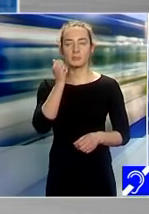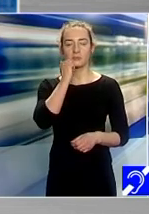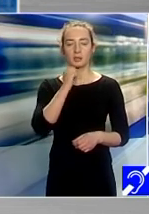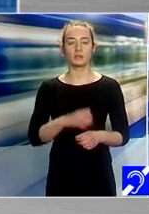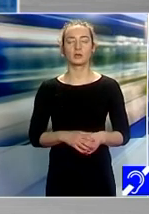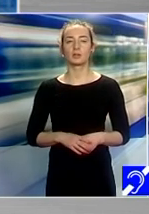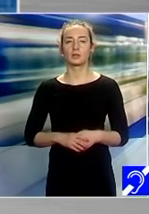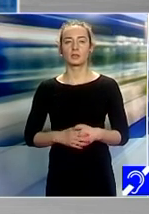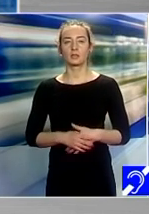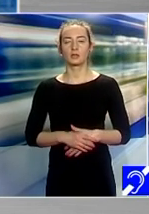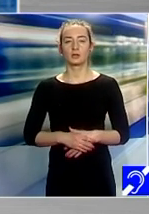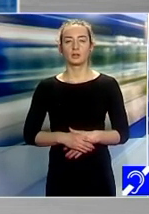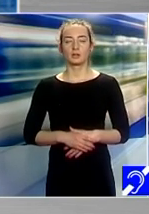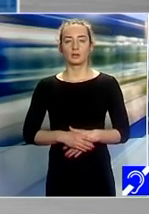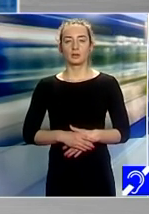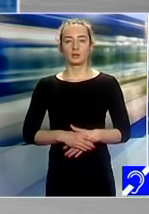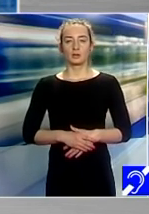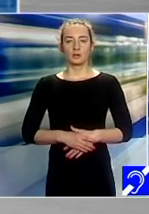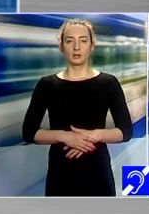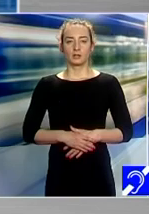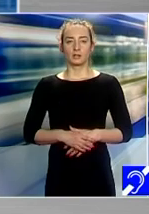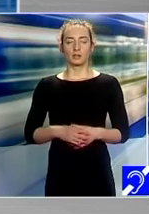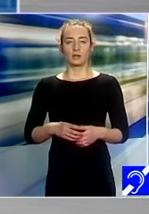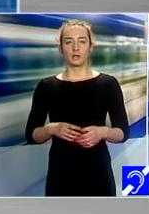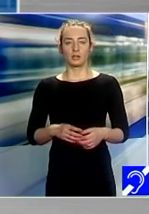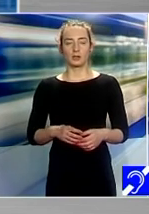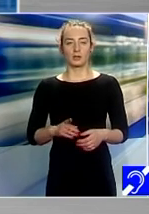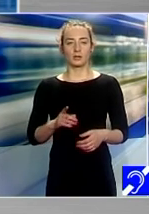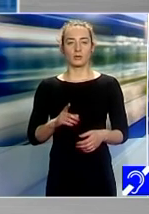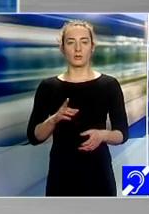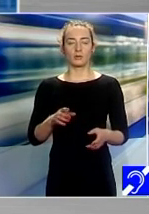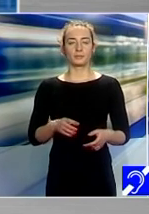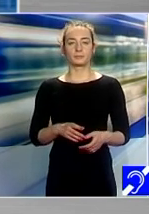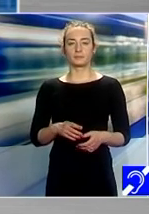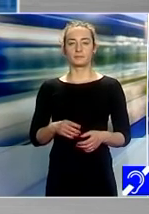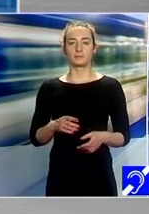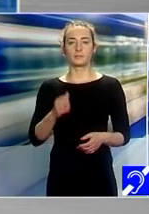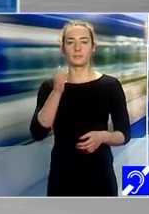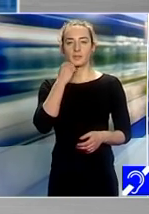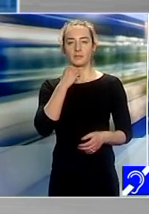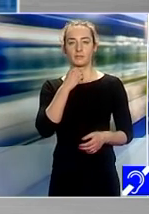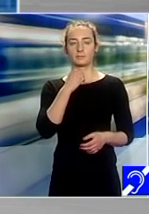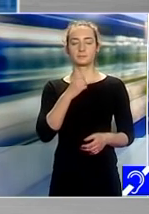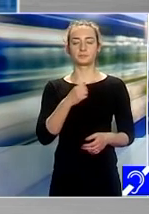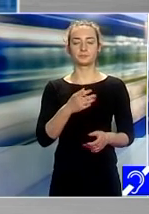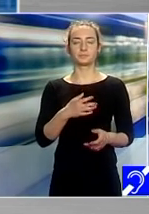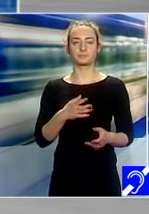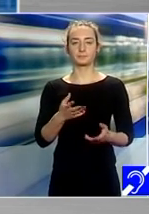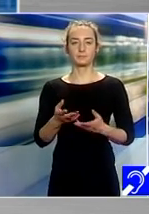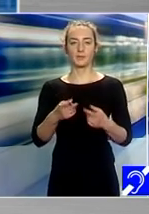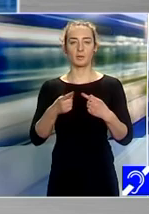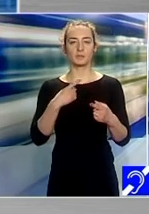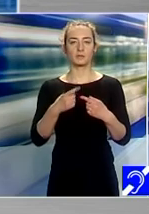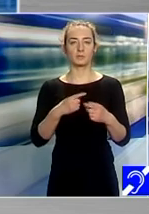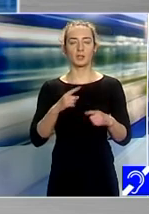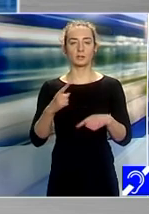Deci nu este tot un asigur care are contract cu casa, din câte am înțeles, dar oricum lucrează în sistem privat și oricum sunt numai două. Despre care am discutat după tragedia exact.